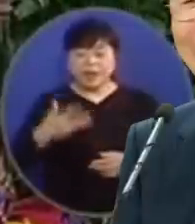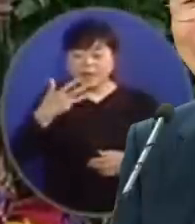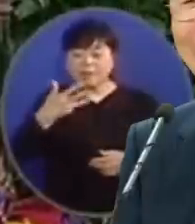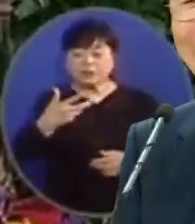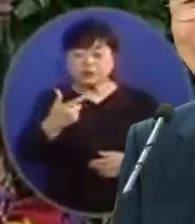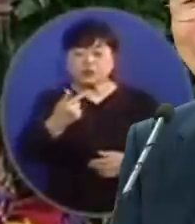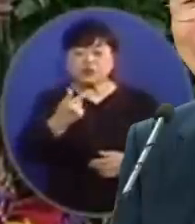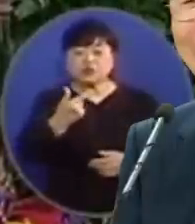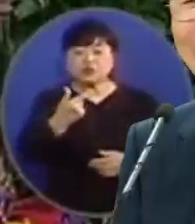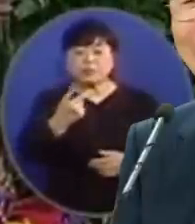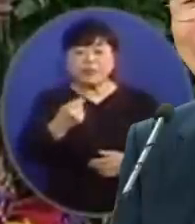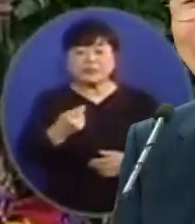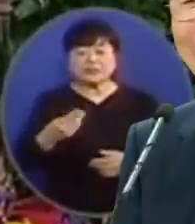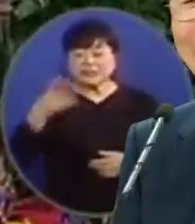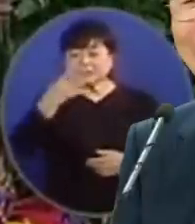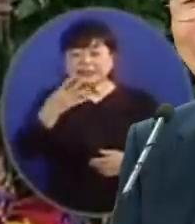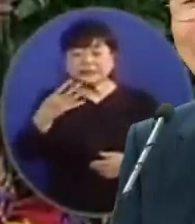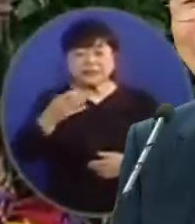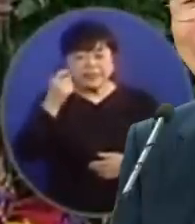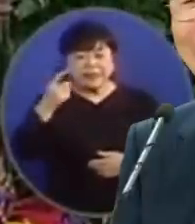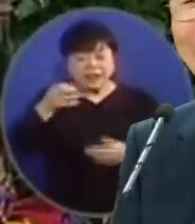86만 4천 원 한 달 받아서 사는